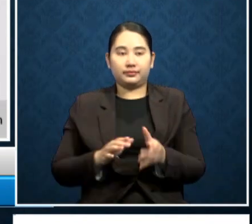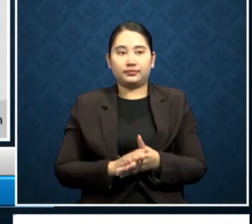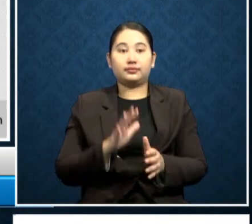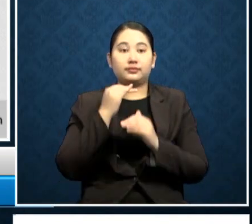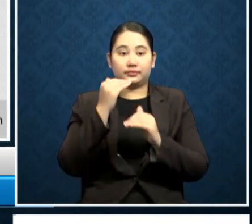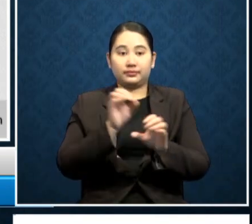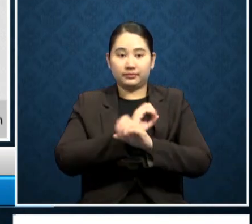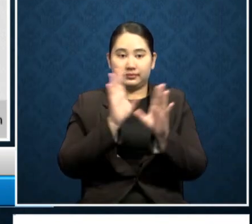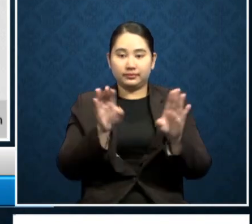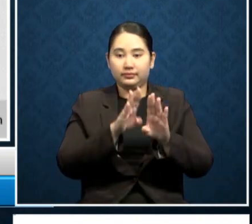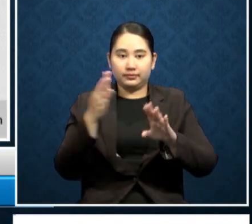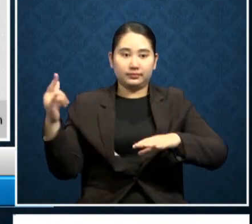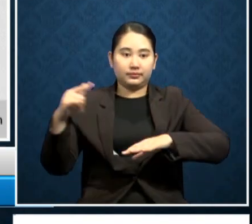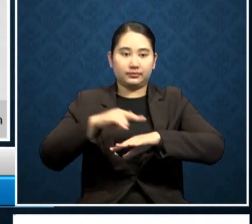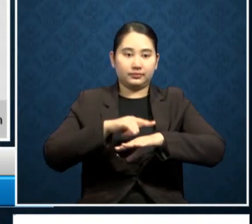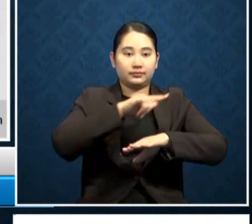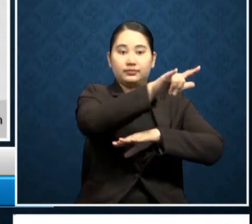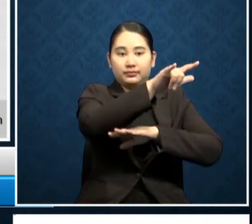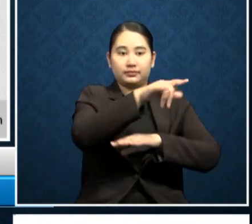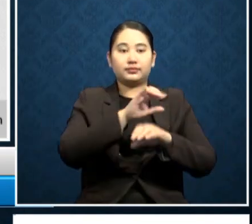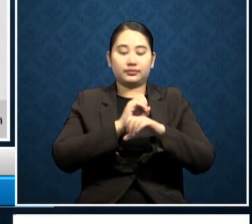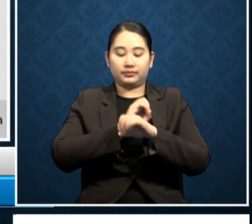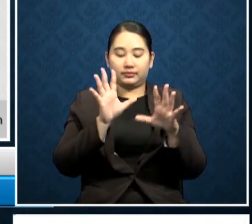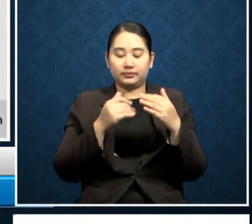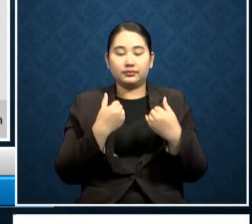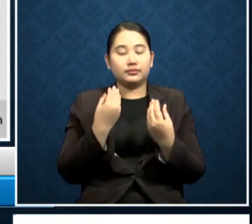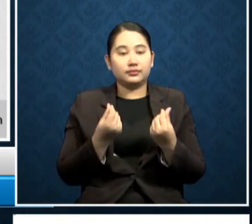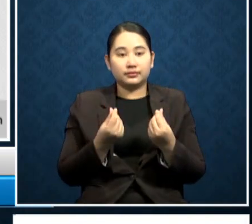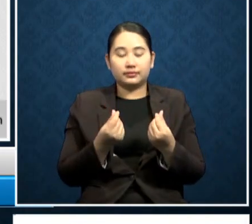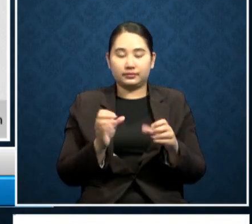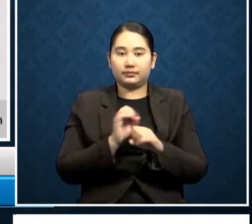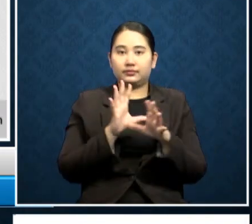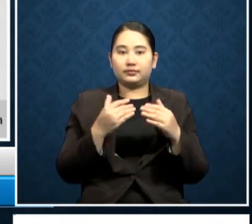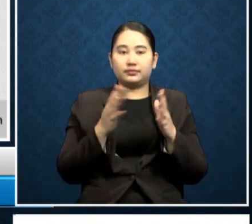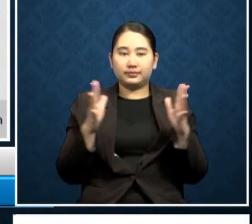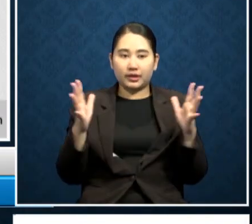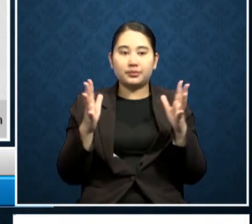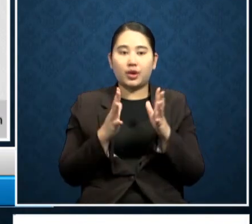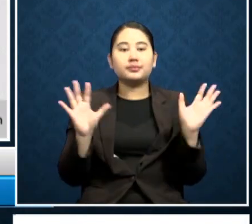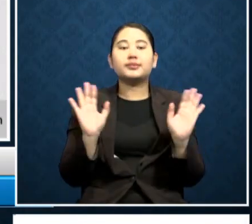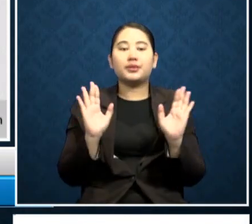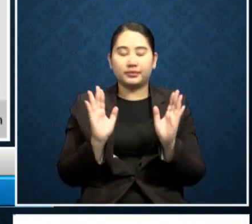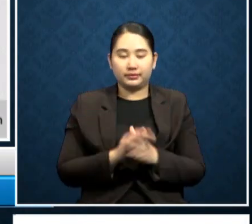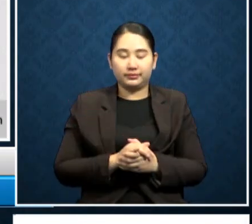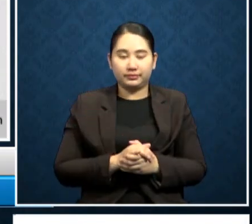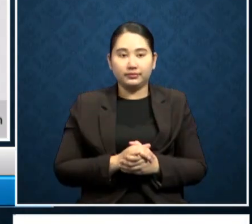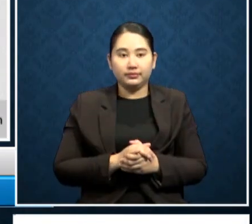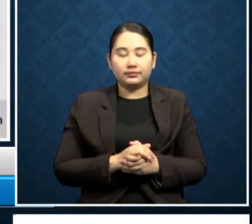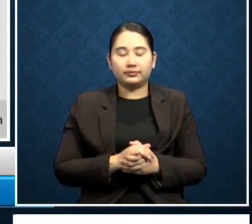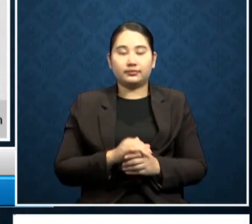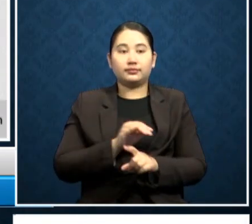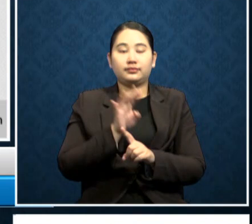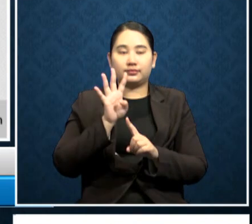ออกให้เห็นอย่างชัดเจนและมีจำนวนที่เหมาะสมไม่มากเกินไปะก็ไม่น้อยเกินไปข้อที่